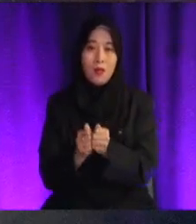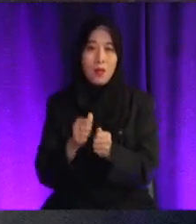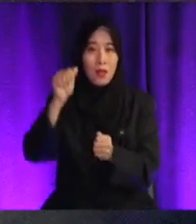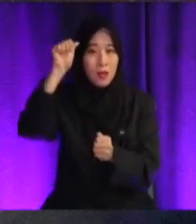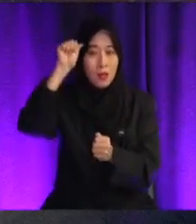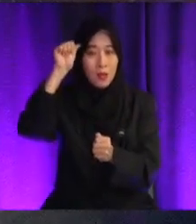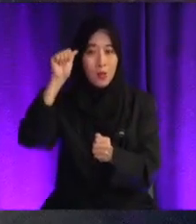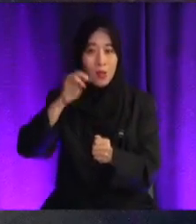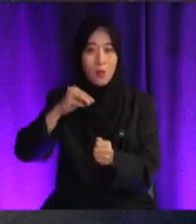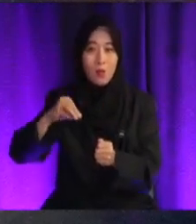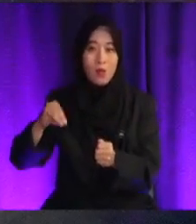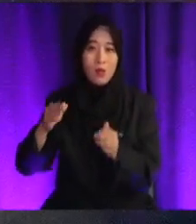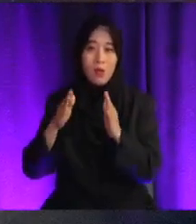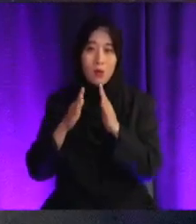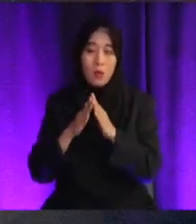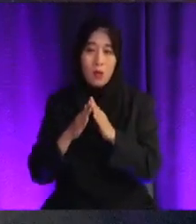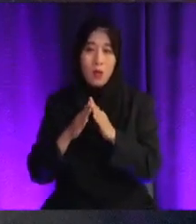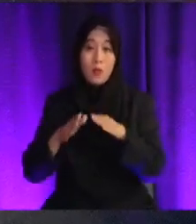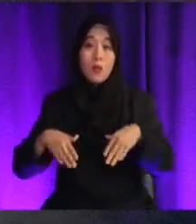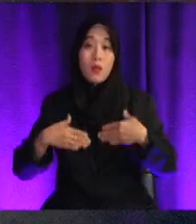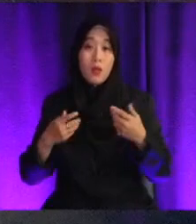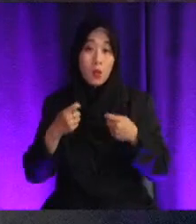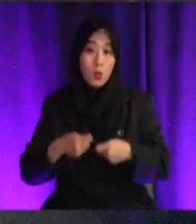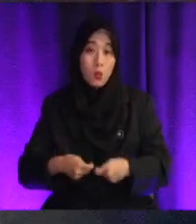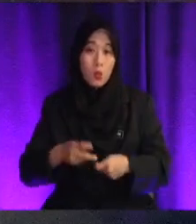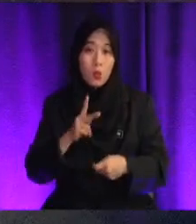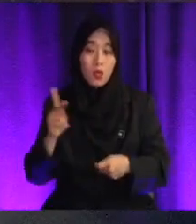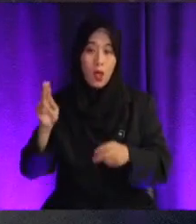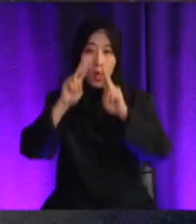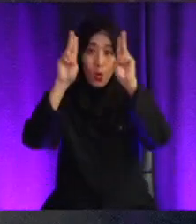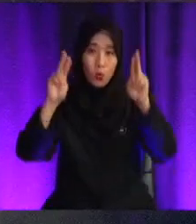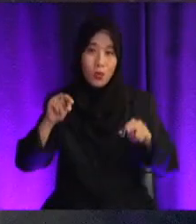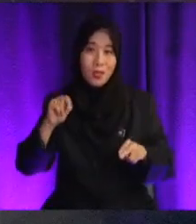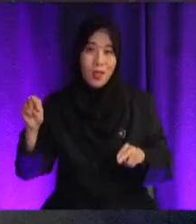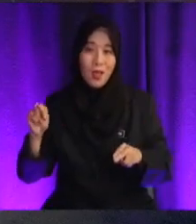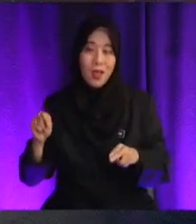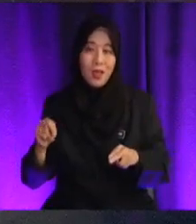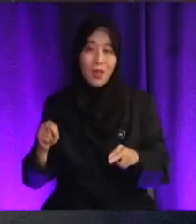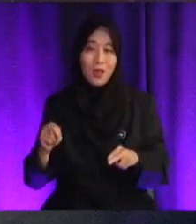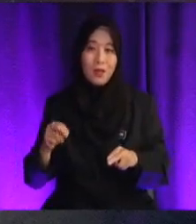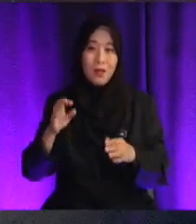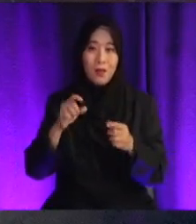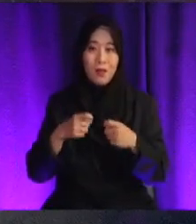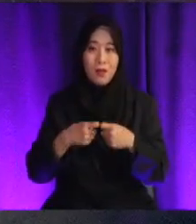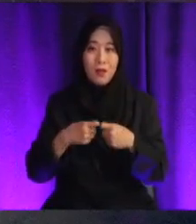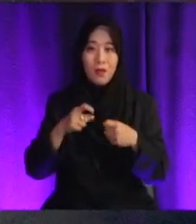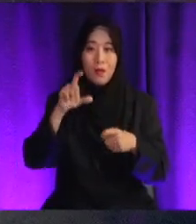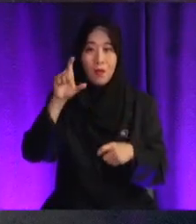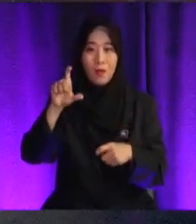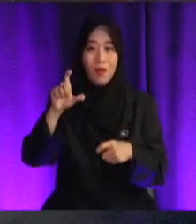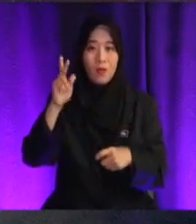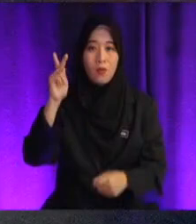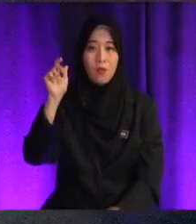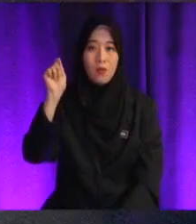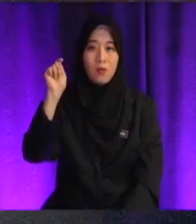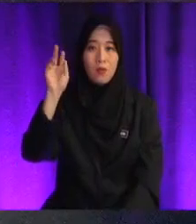mengenai macam mana kita nak tentukan orang kata pengujian fuse cartridge kita ni. Kita nak berdiri rehat dulu, boleh cikgu? Boleh. Selepas